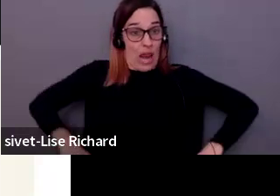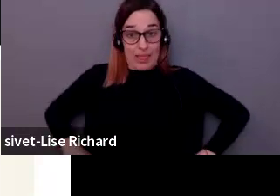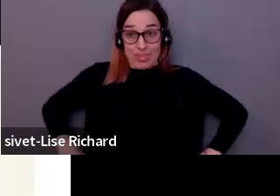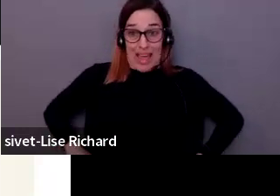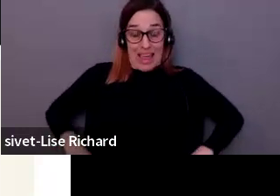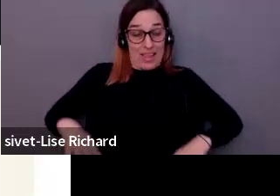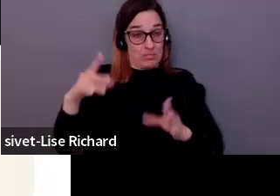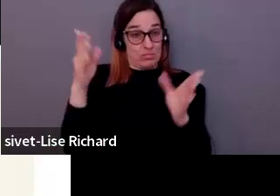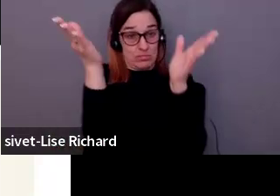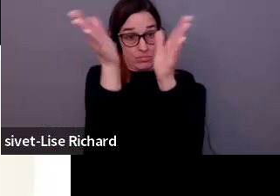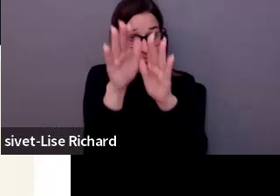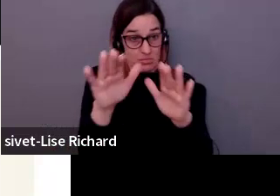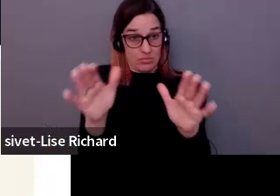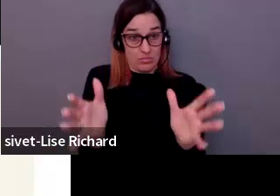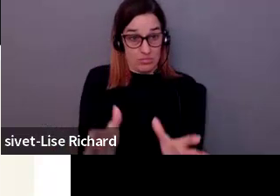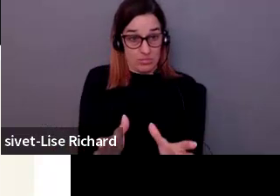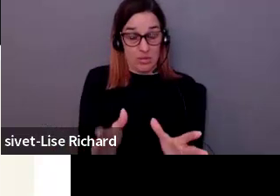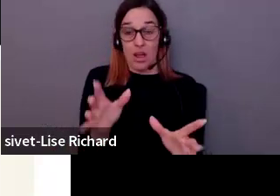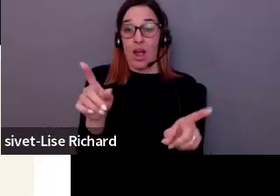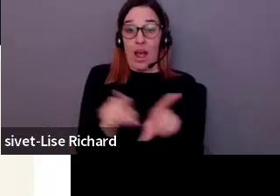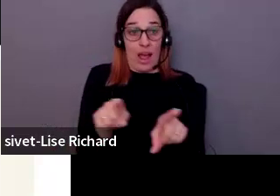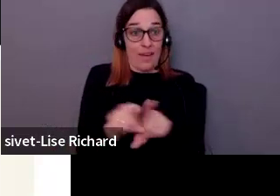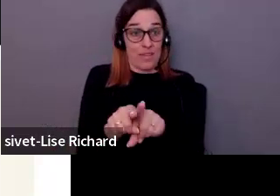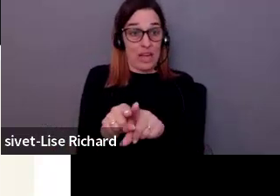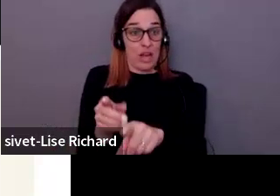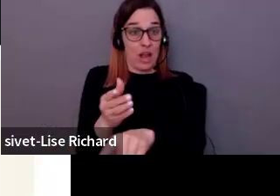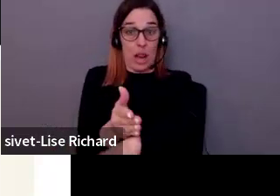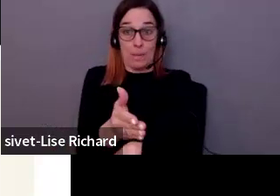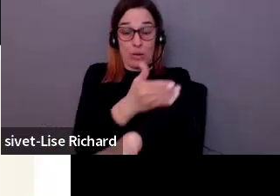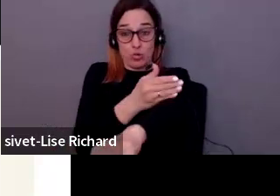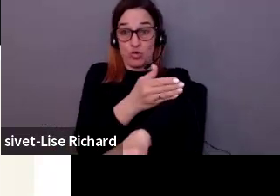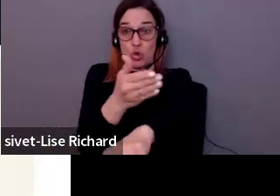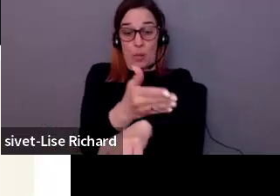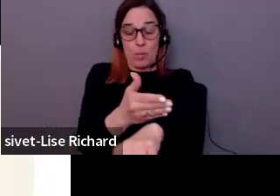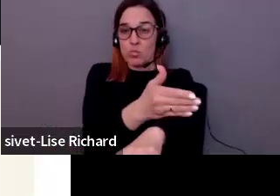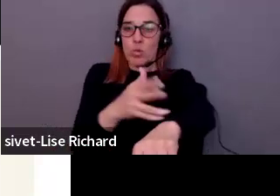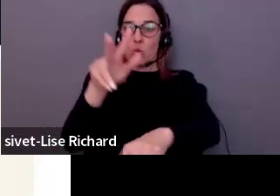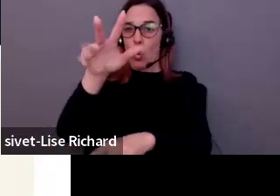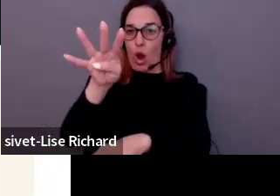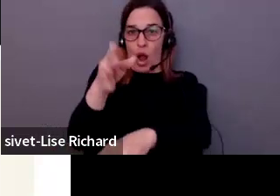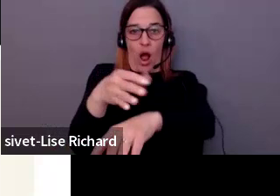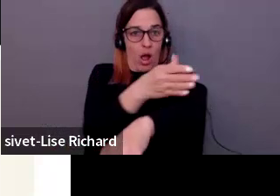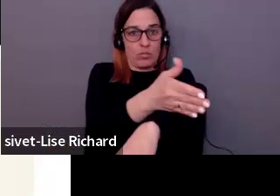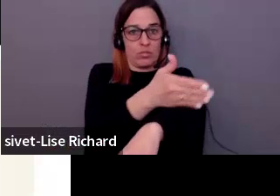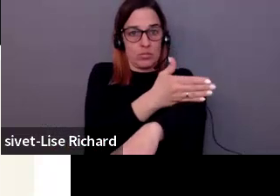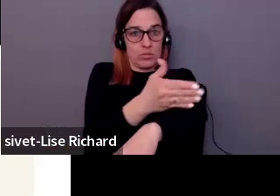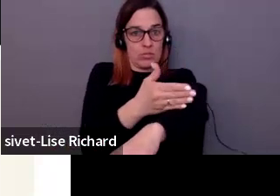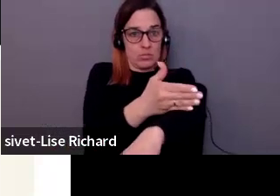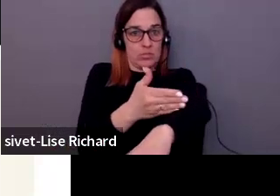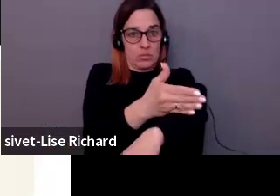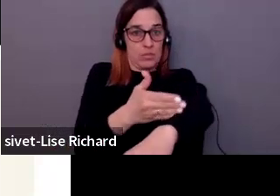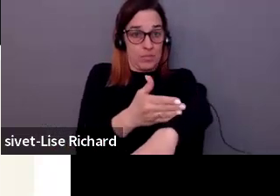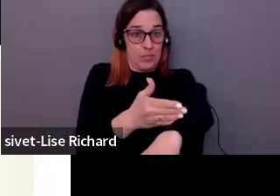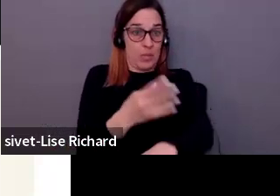taille. On est venu jumeler ça avec une manche qui est un petit peu plus courte, un peu plus trois quarts. Donc, ça relève